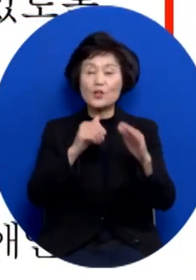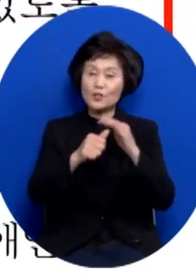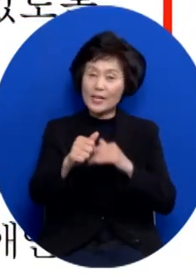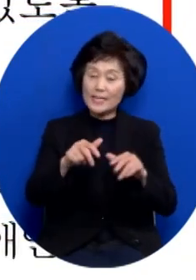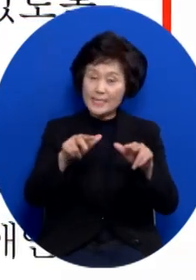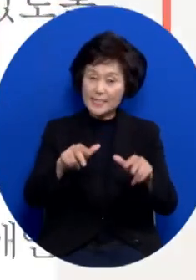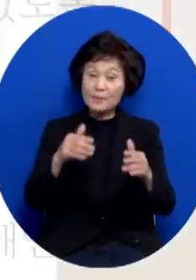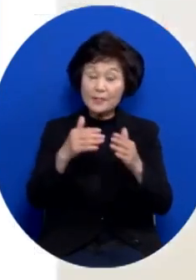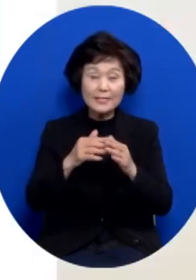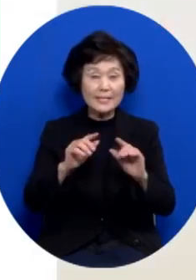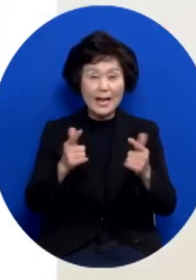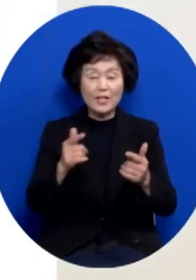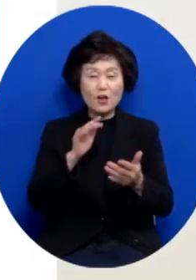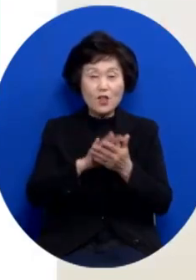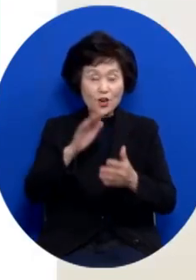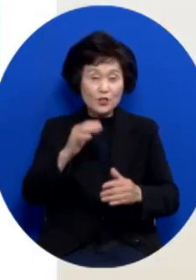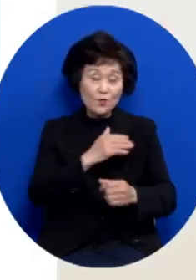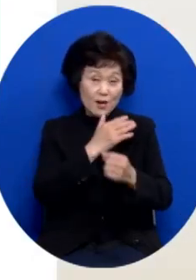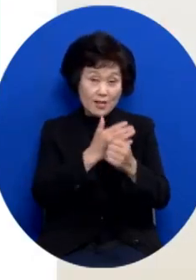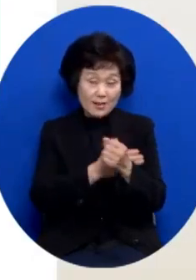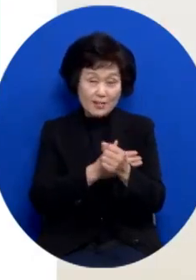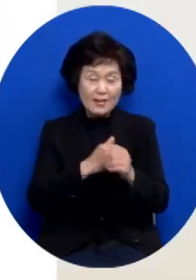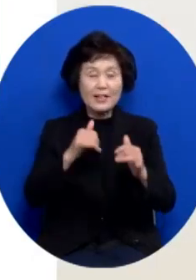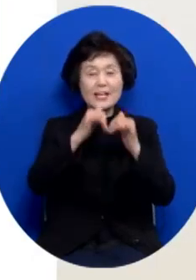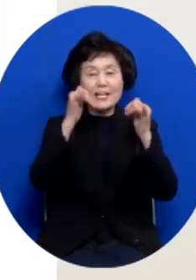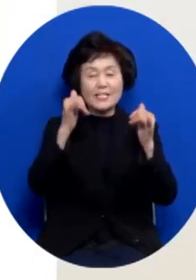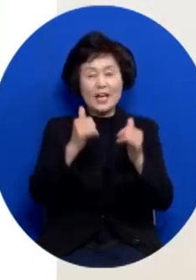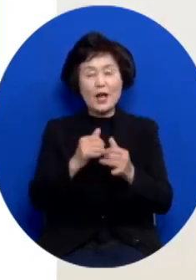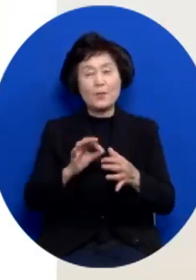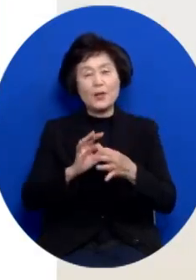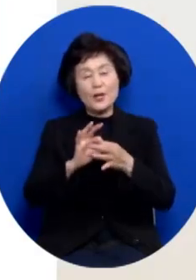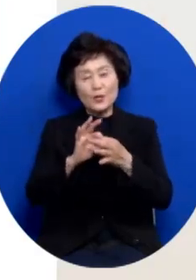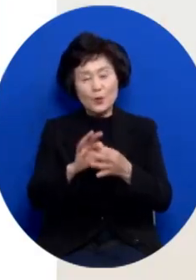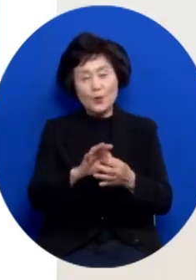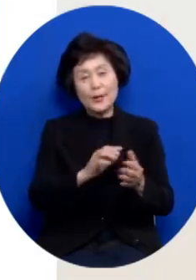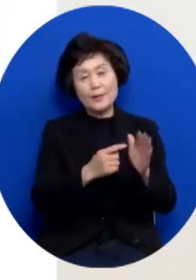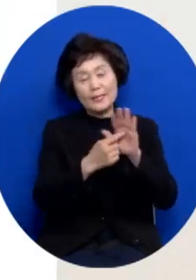열정과 능력을 사회에서 마음껏 쏟을 수 있도록 노력하겠다고 전했습니다.